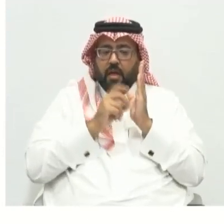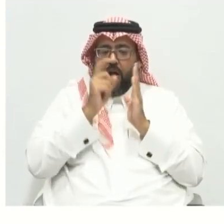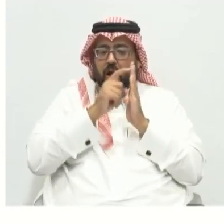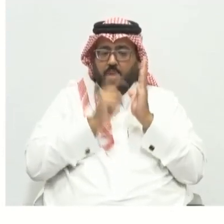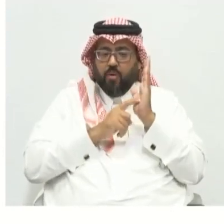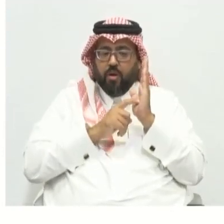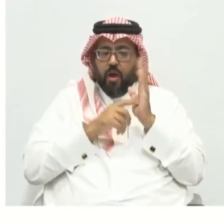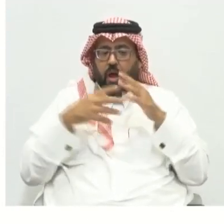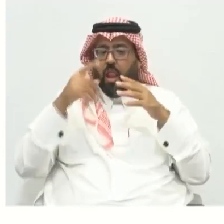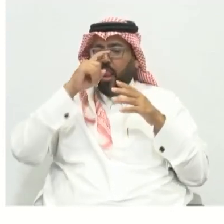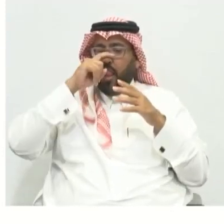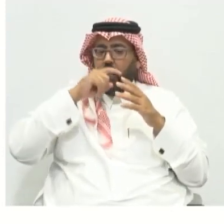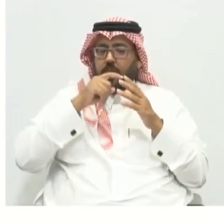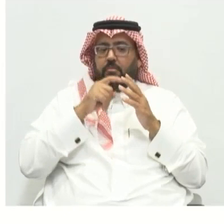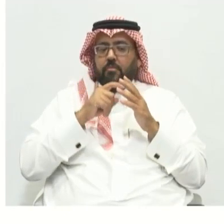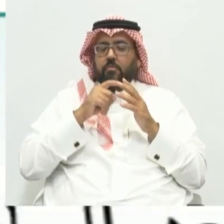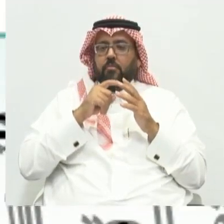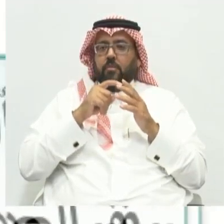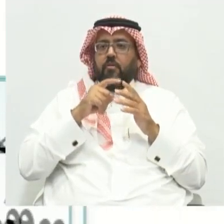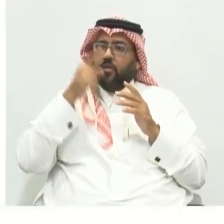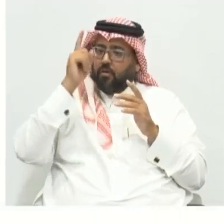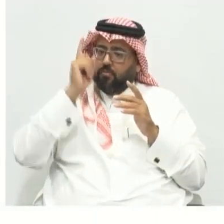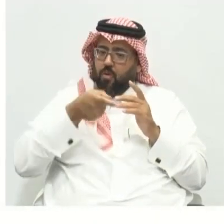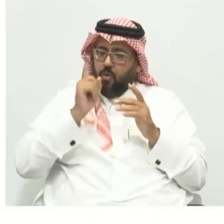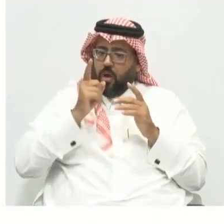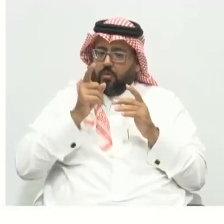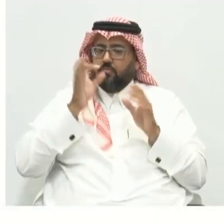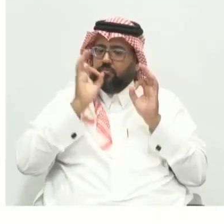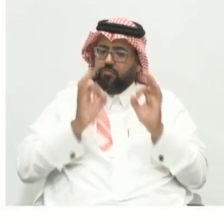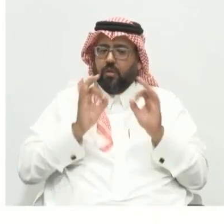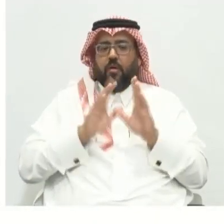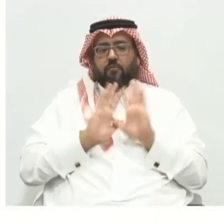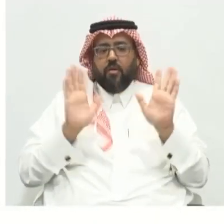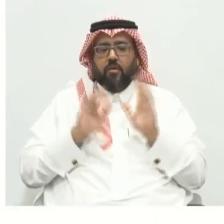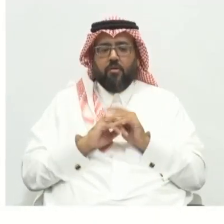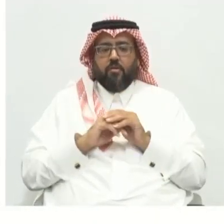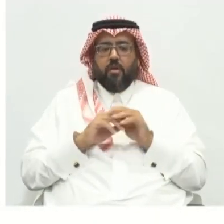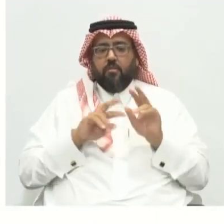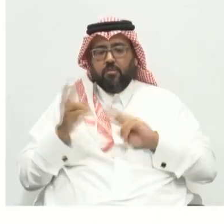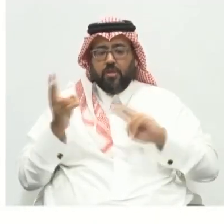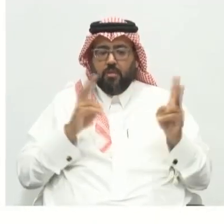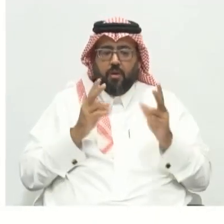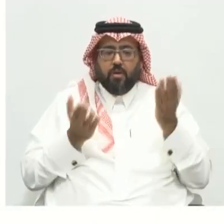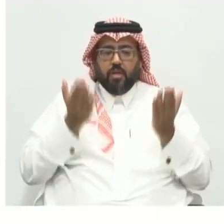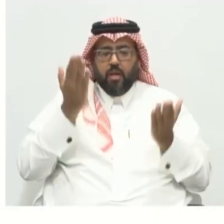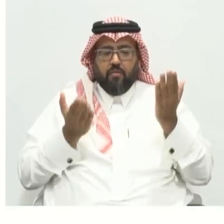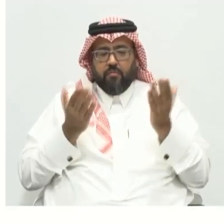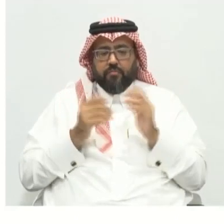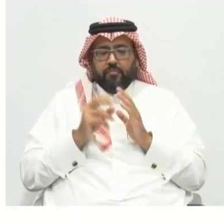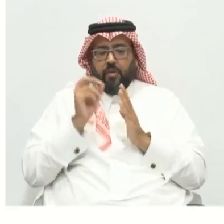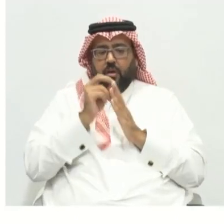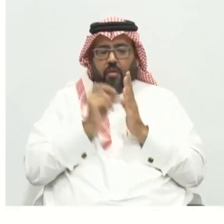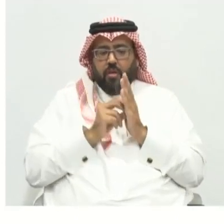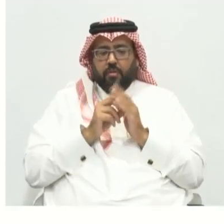ومقته بماذا بجزاء كذلك تميز اوجه الشبه والاختلاف بين القواعد القانونيه